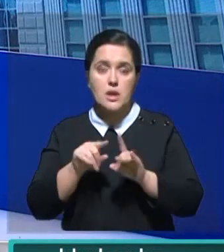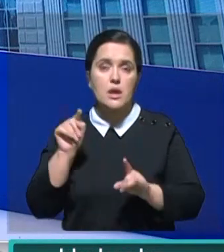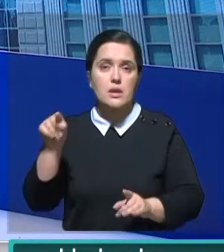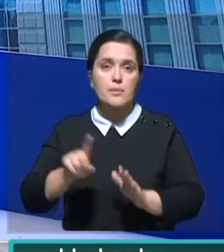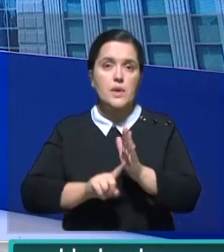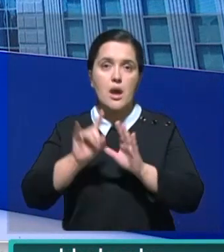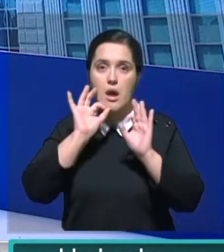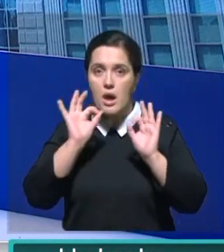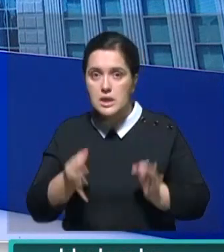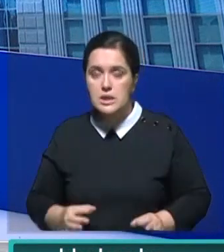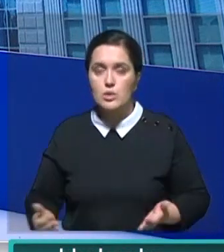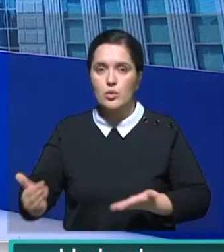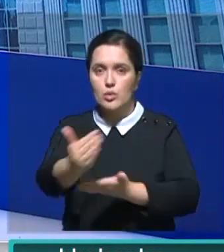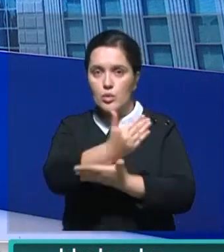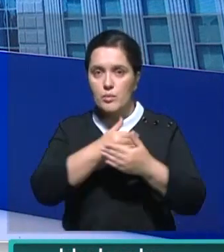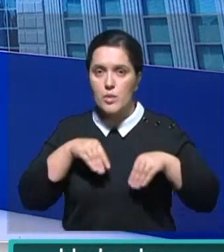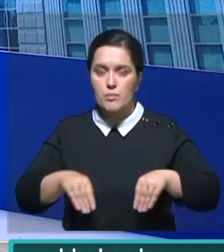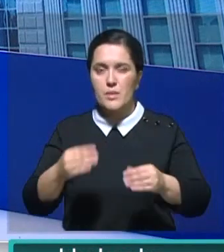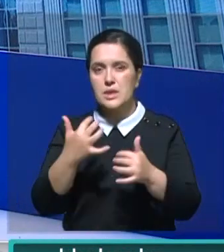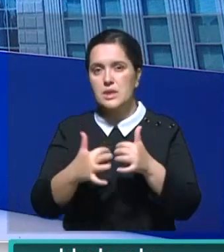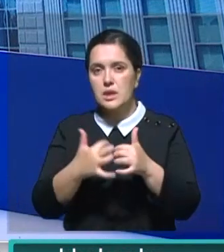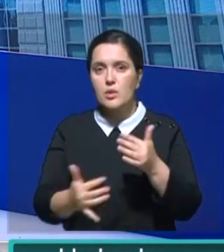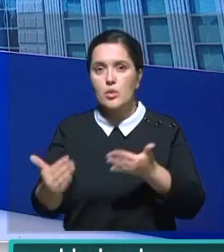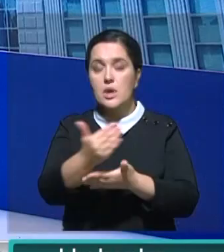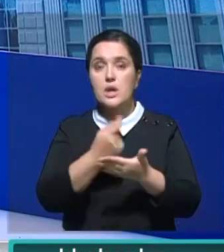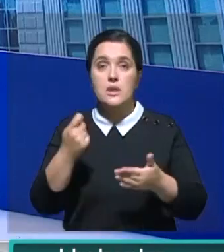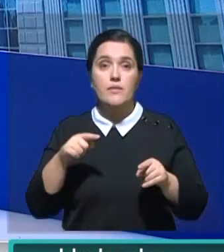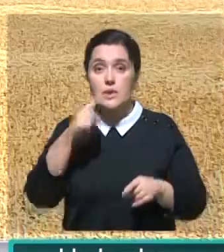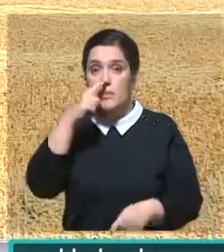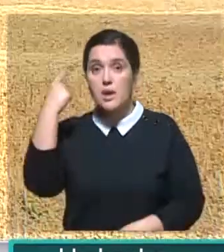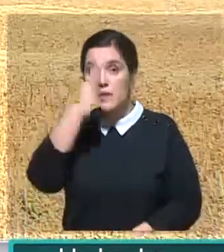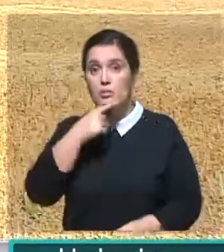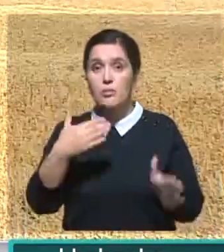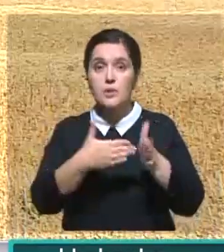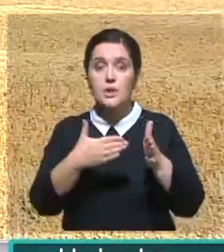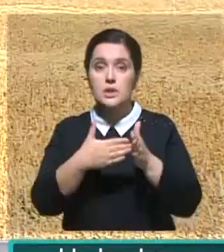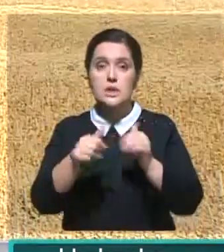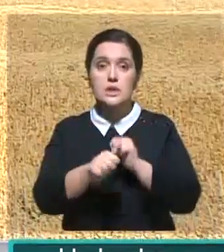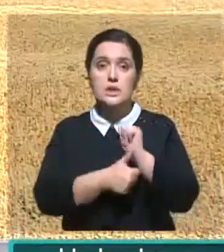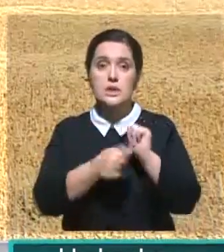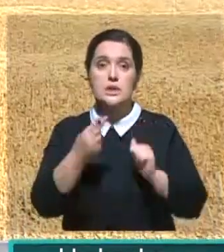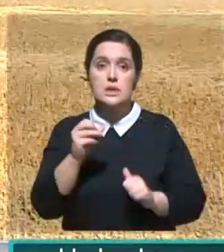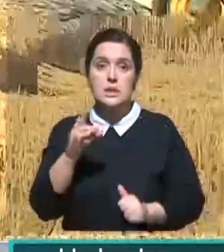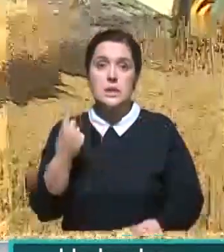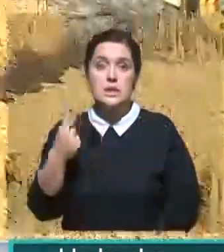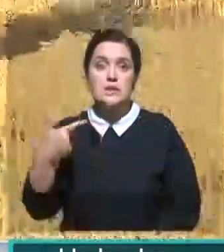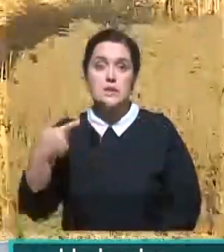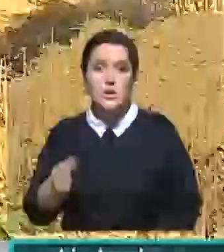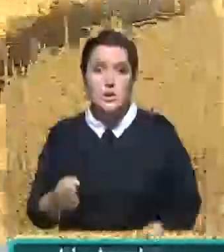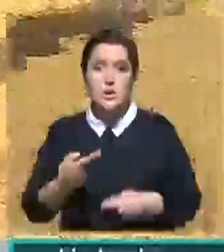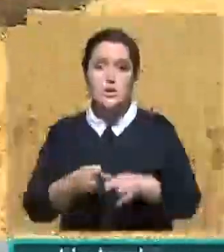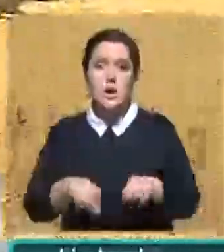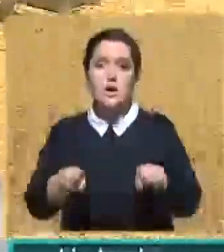началась осенняя уборочная кампания. Средняя урожайность зерновых в этом году ожидается в пределах 16 центнеров с